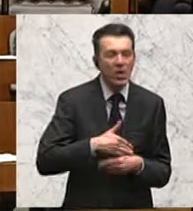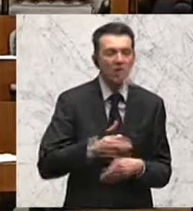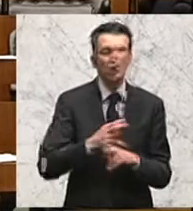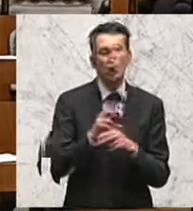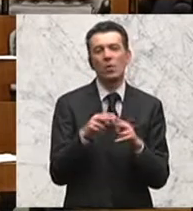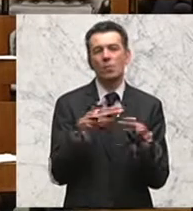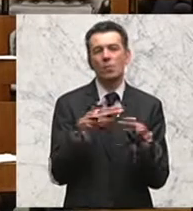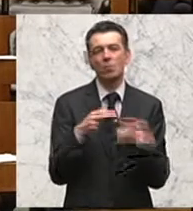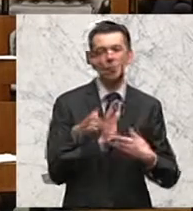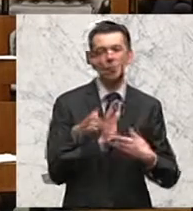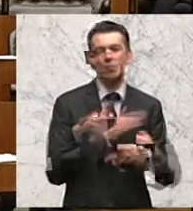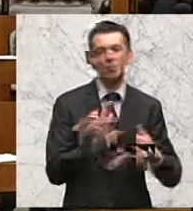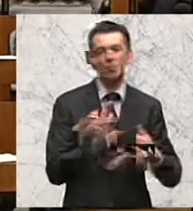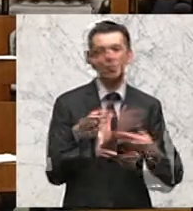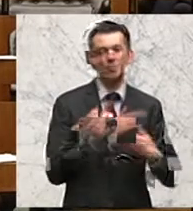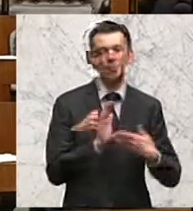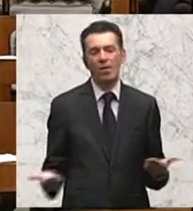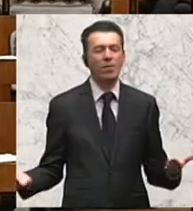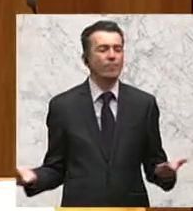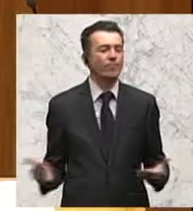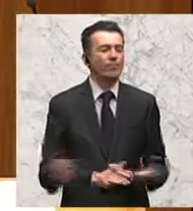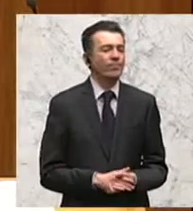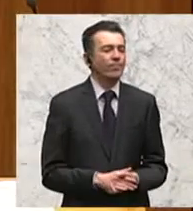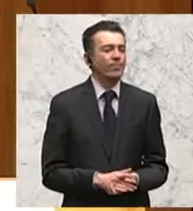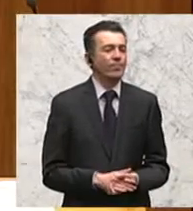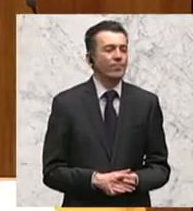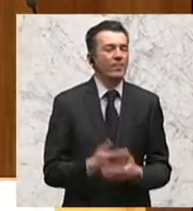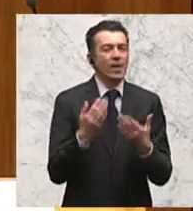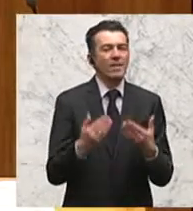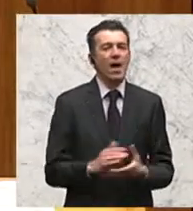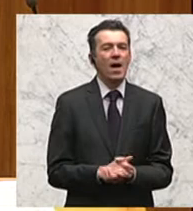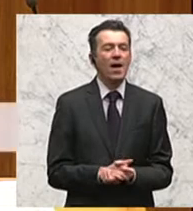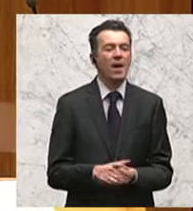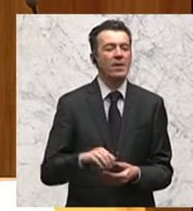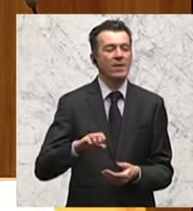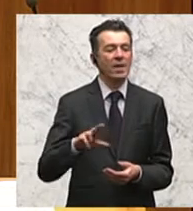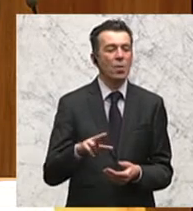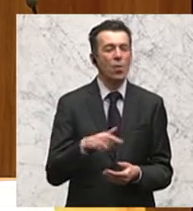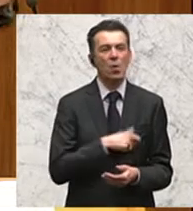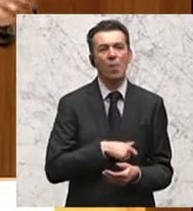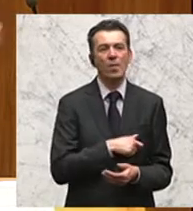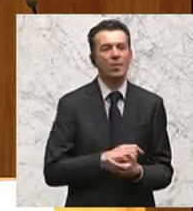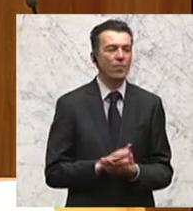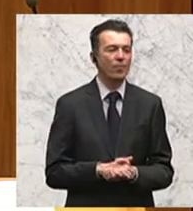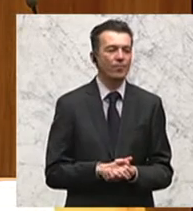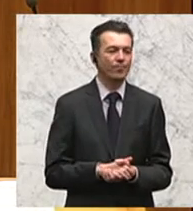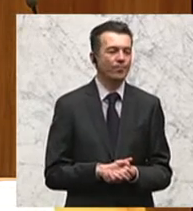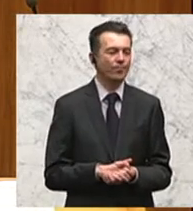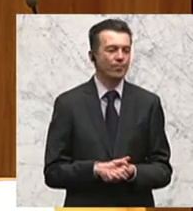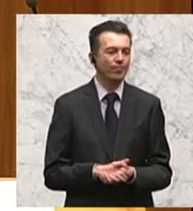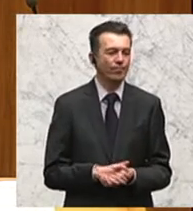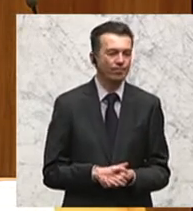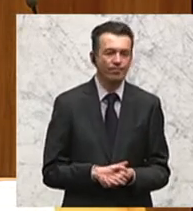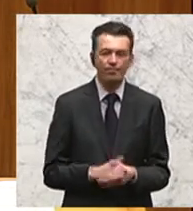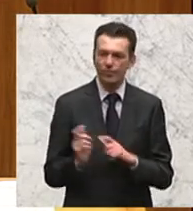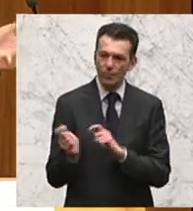zu dokumentieren und die Bundesregierung, bringe ich ja die Zahlen, die die EU-Kommission bei den Rabatten der einzelnen Länder